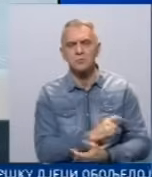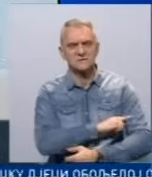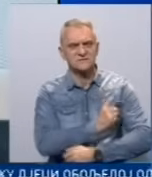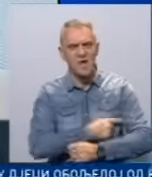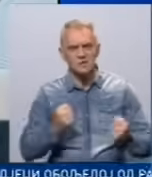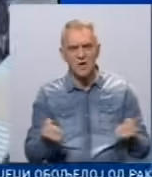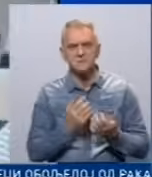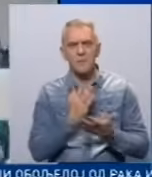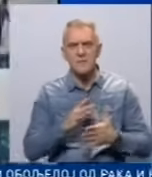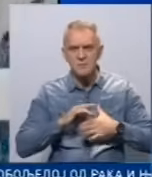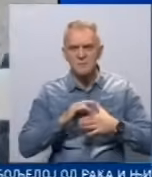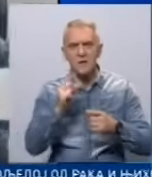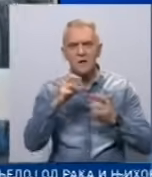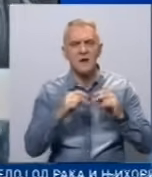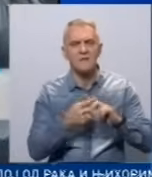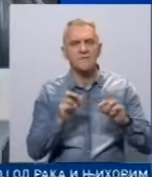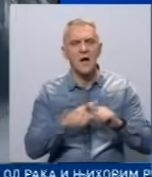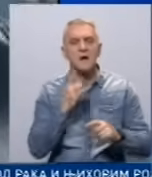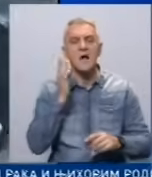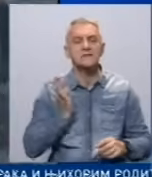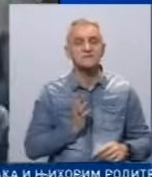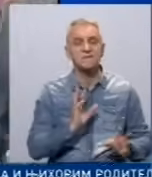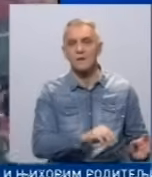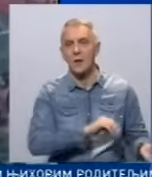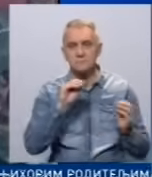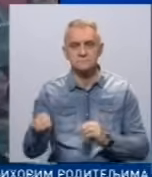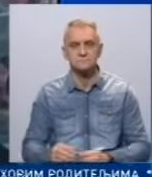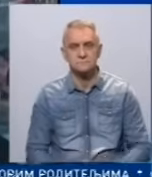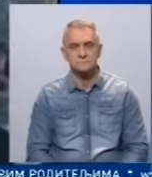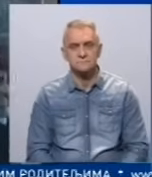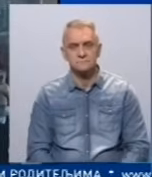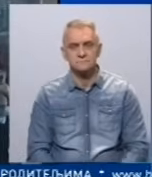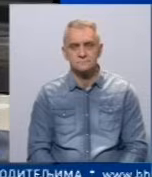akcija biti provedena u Rafahu kada se civili evakuišu iz zona borbi.